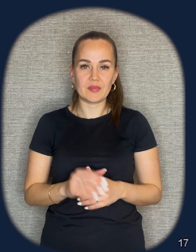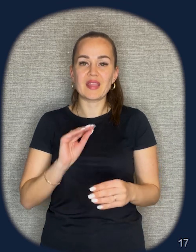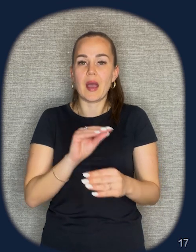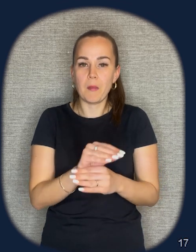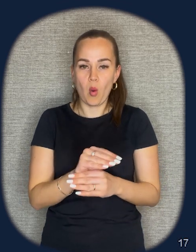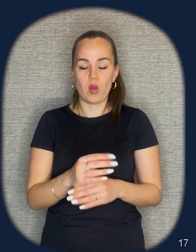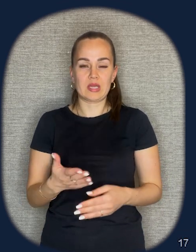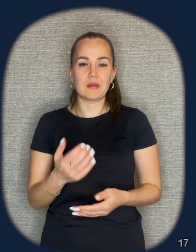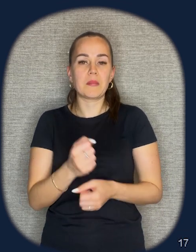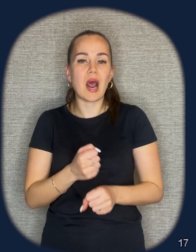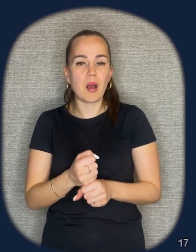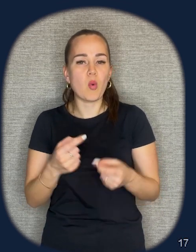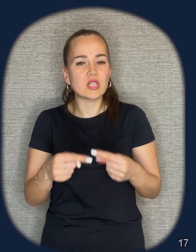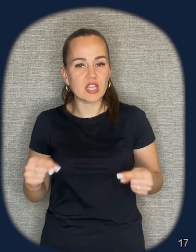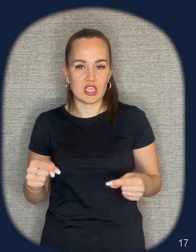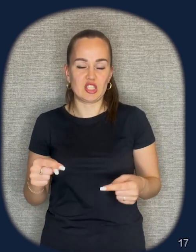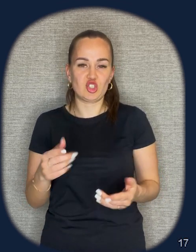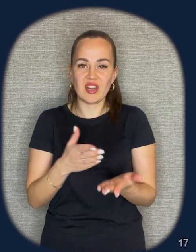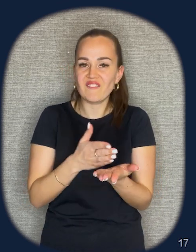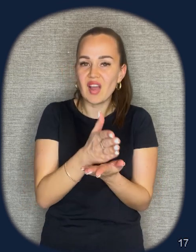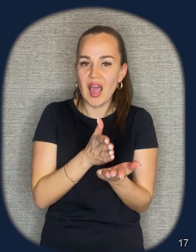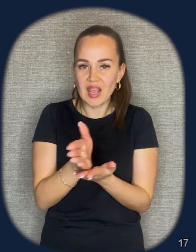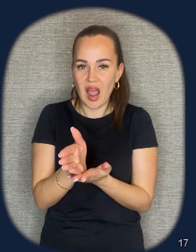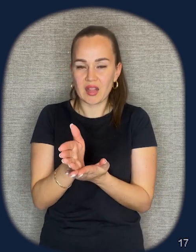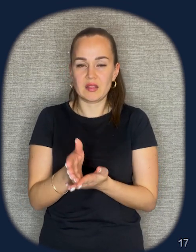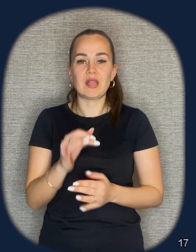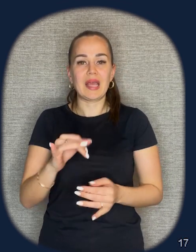принять какие-то остро современные